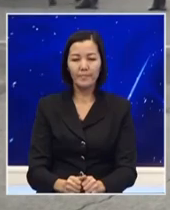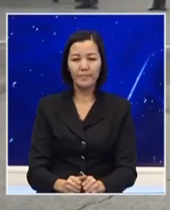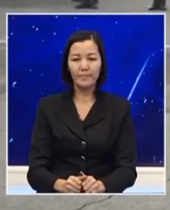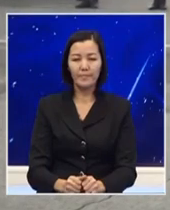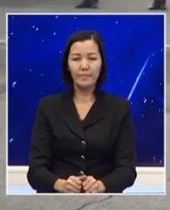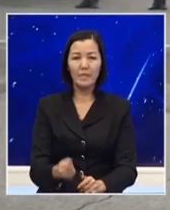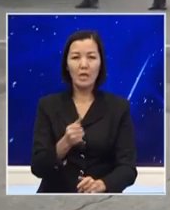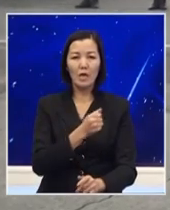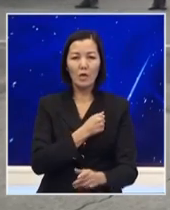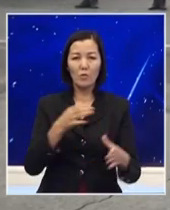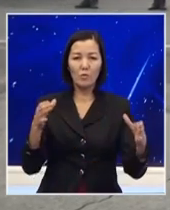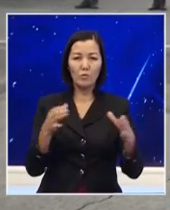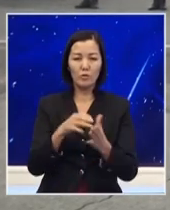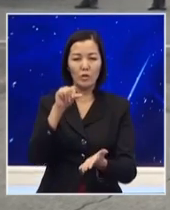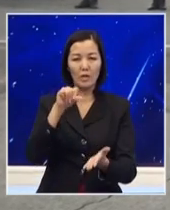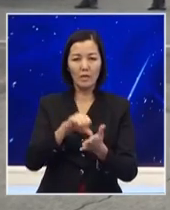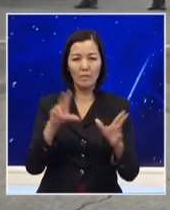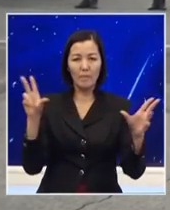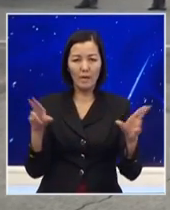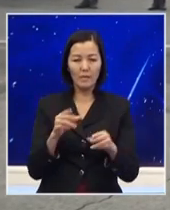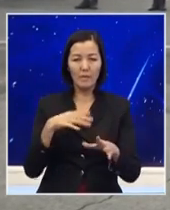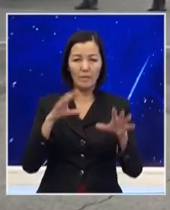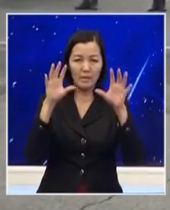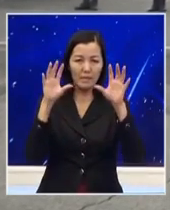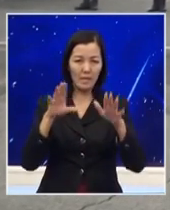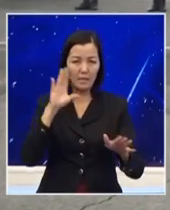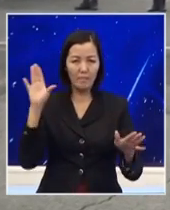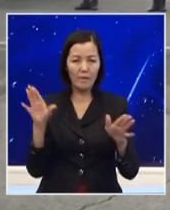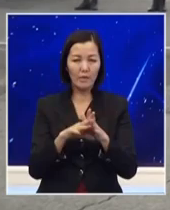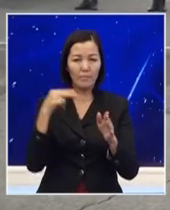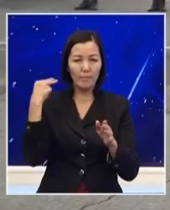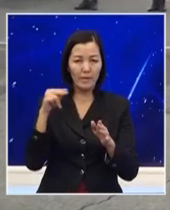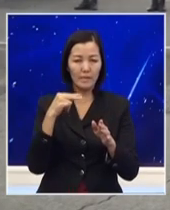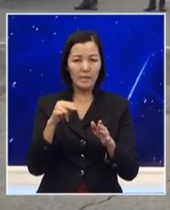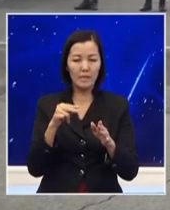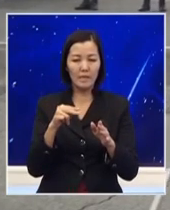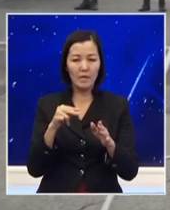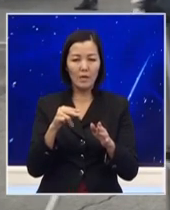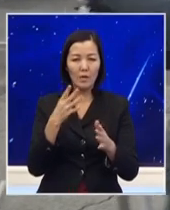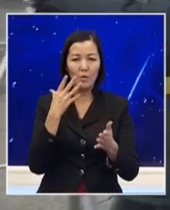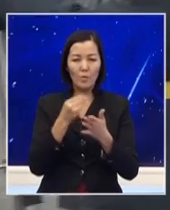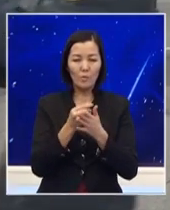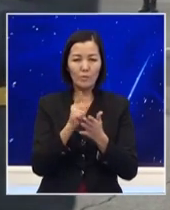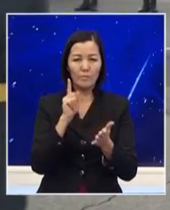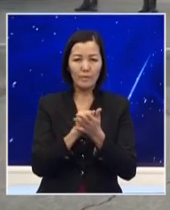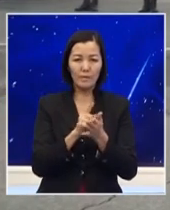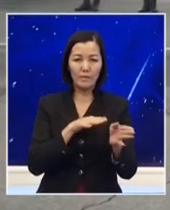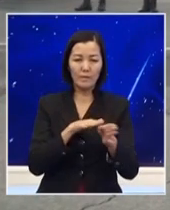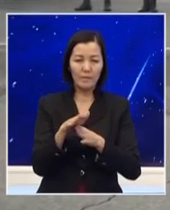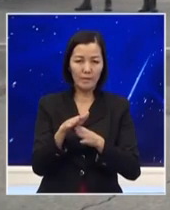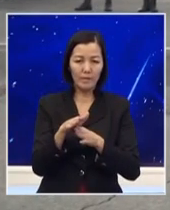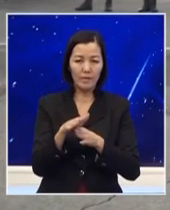қабылдаймын. Және Қазақстан халқына, оның заңды түрде сайланған президентіне антықты демін қалғанша адал